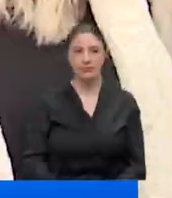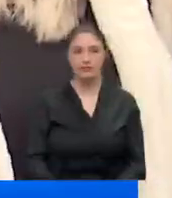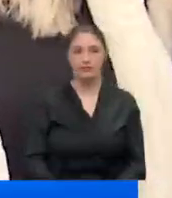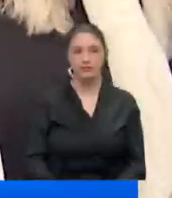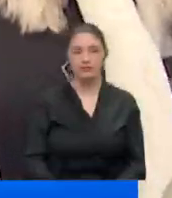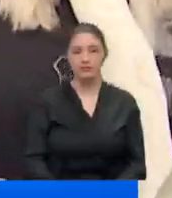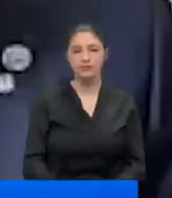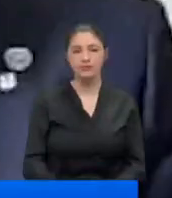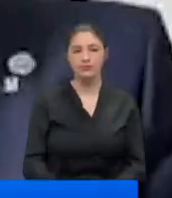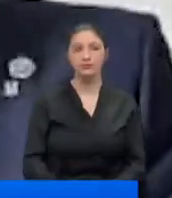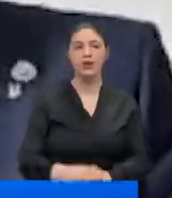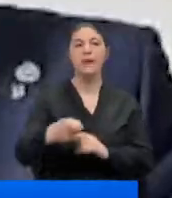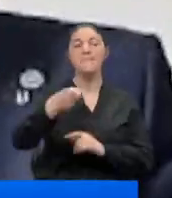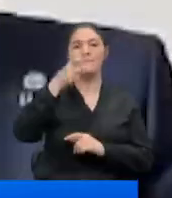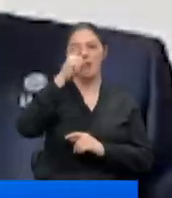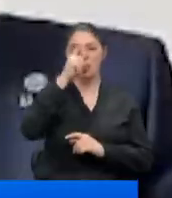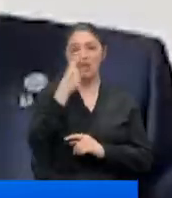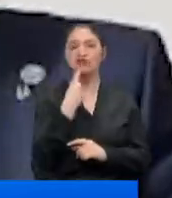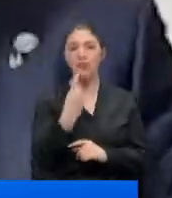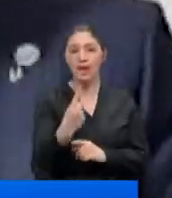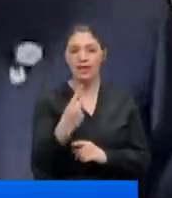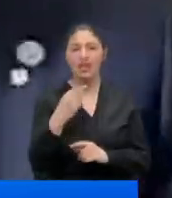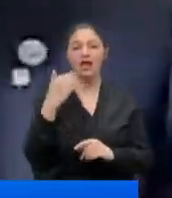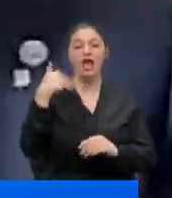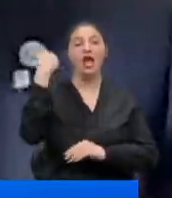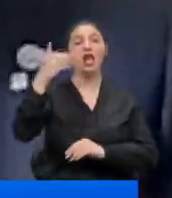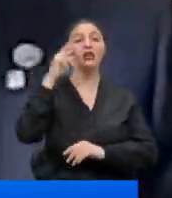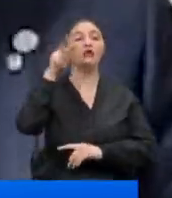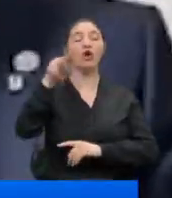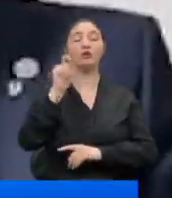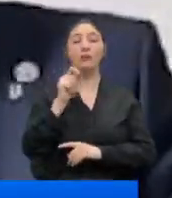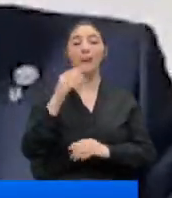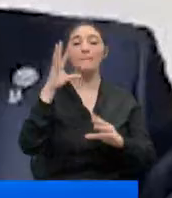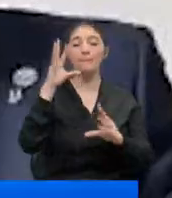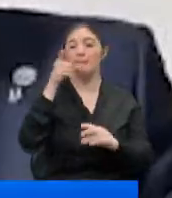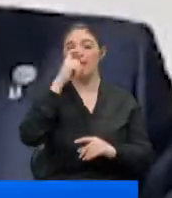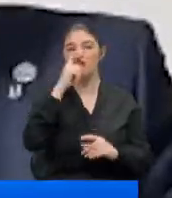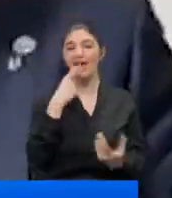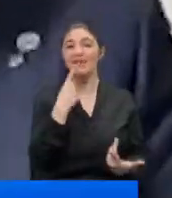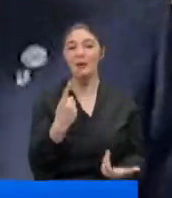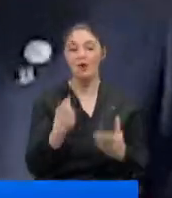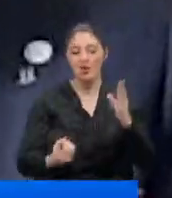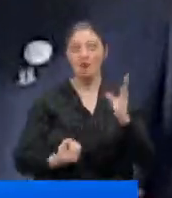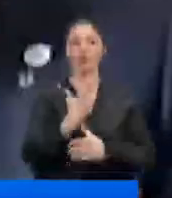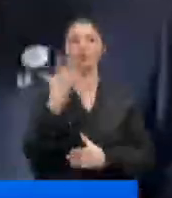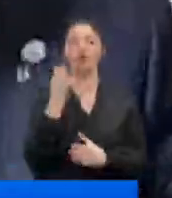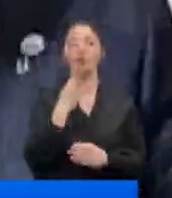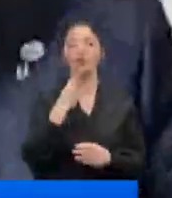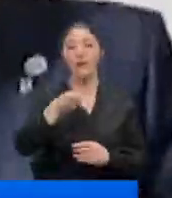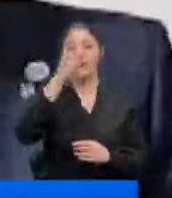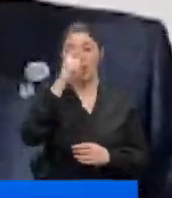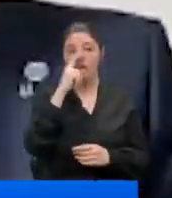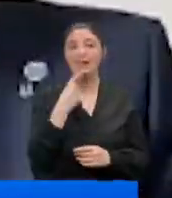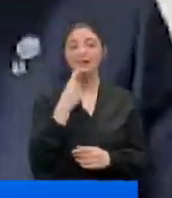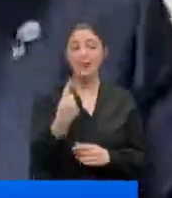sözleşmeyi uygula. Beşiktaş demek ilerici olmak demektir. Beşiktaş demek koruyucu olmak demektir.